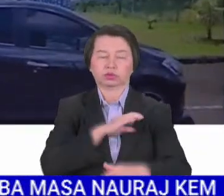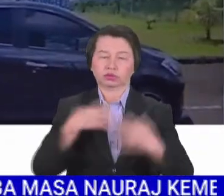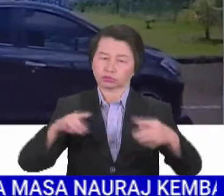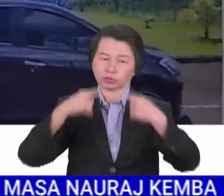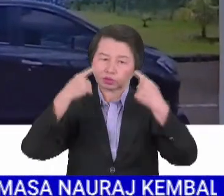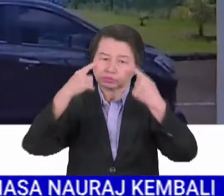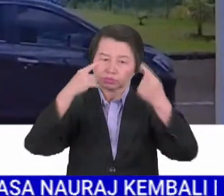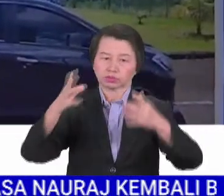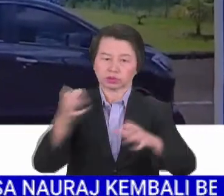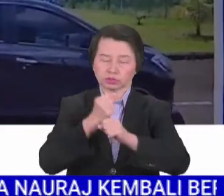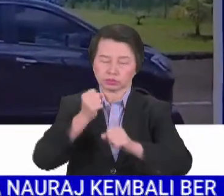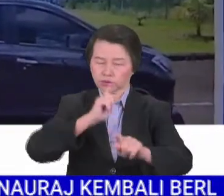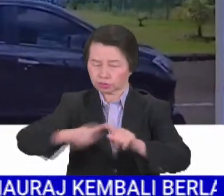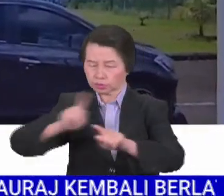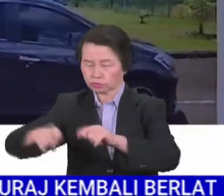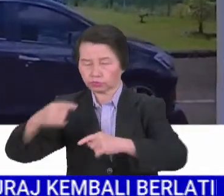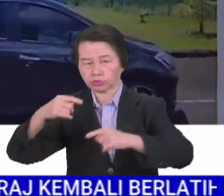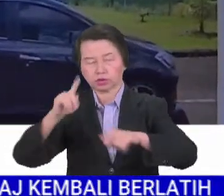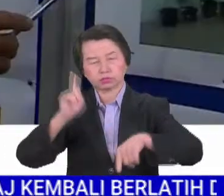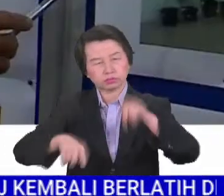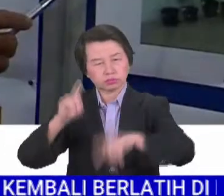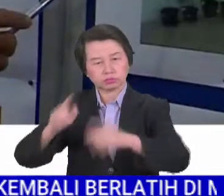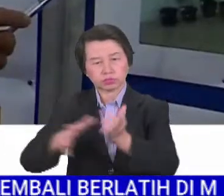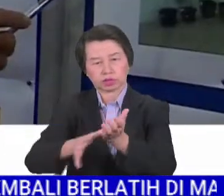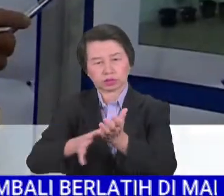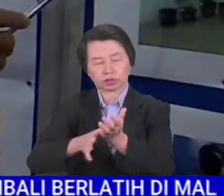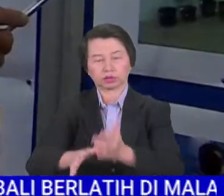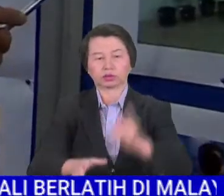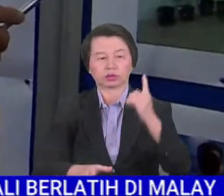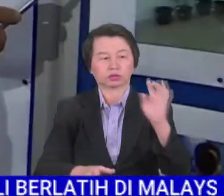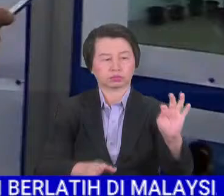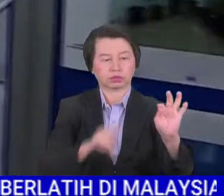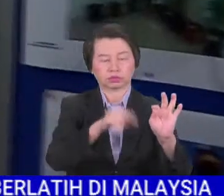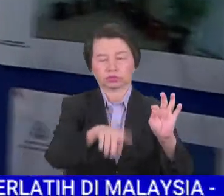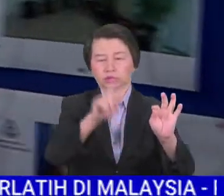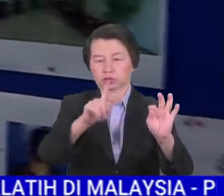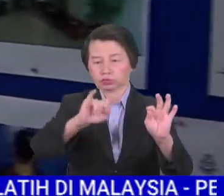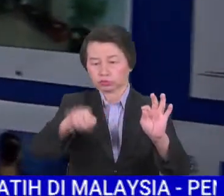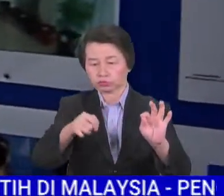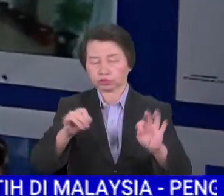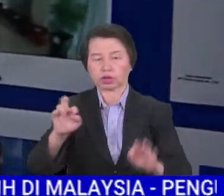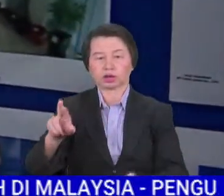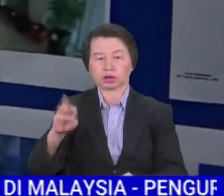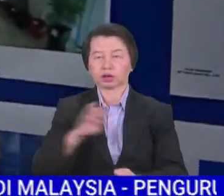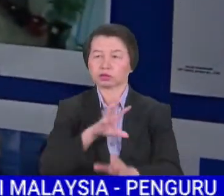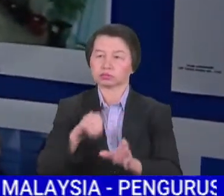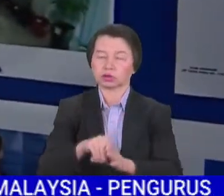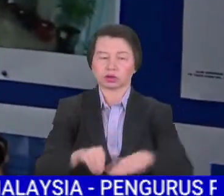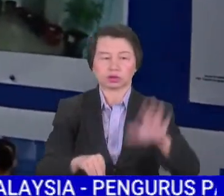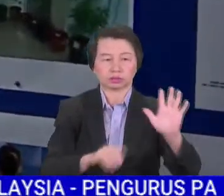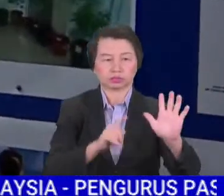berjaya merampas pelbagai jenis dadah bernilai hampir RM9.1 juta. Ia melibatkan sebanyak